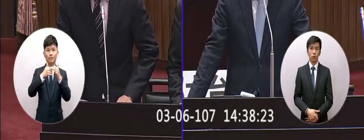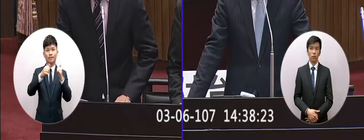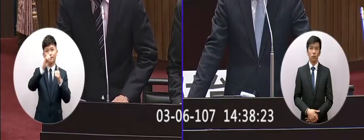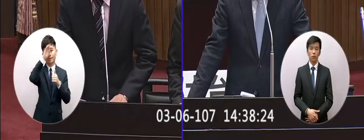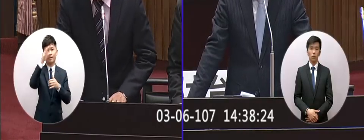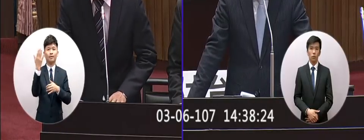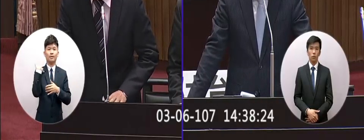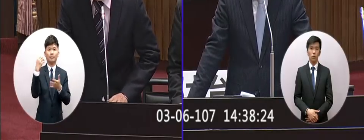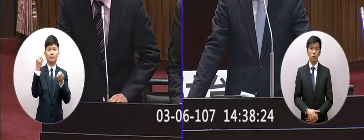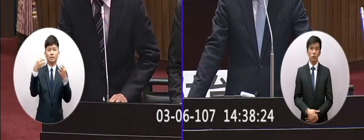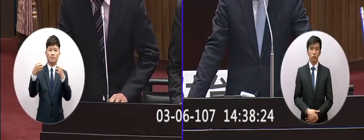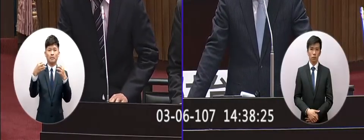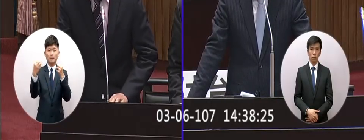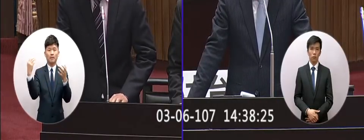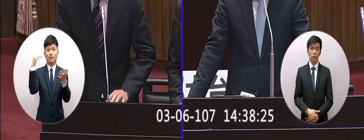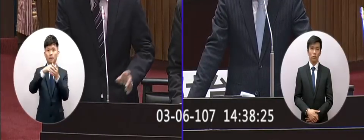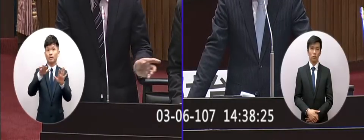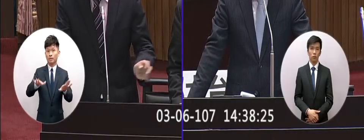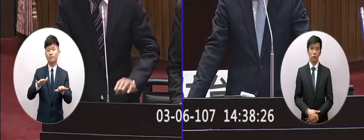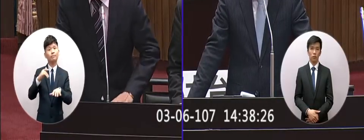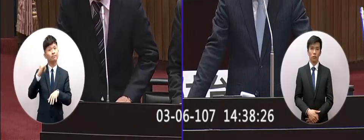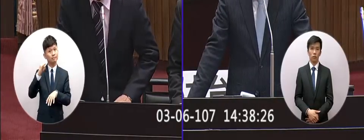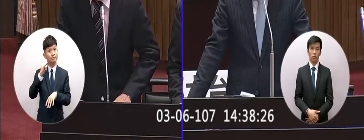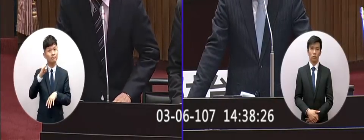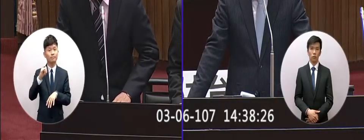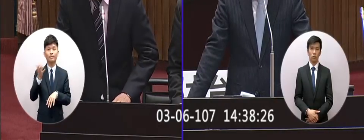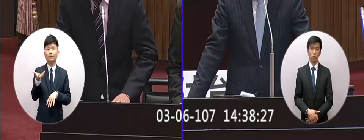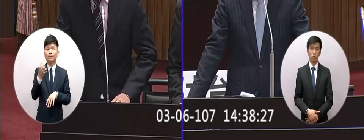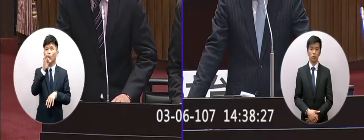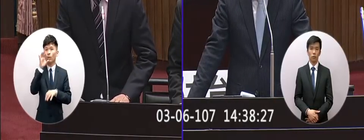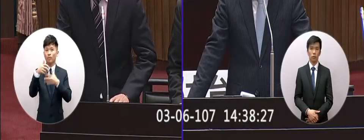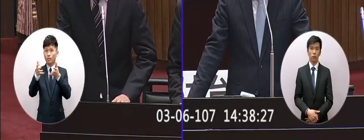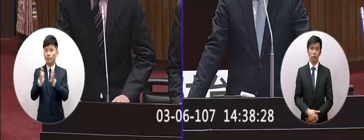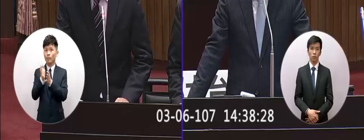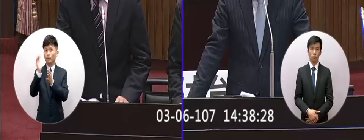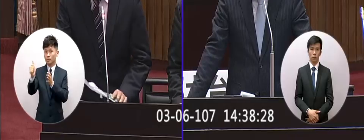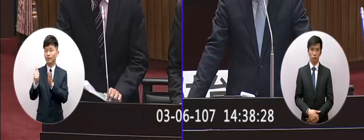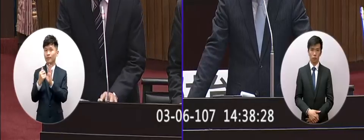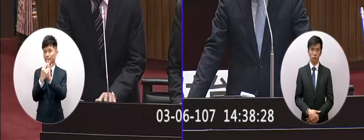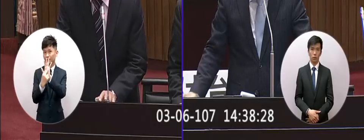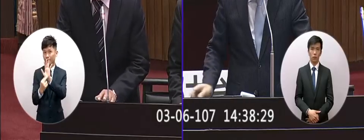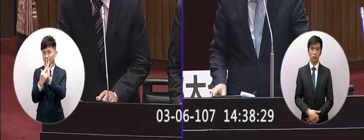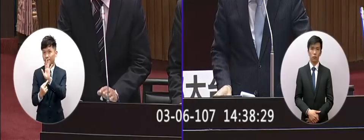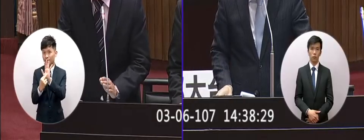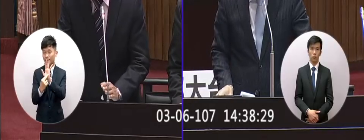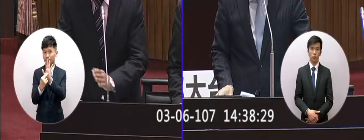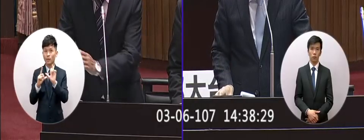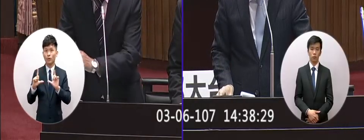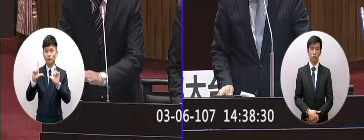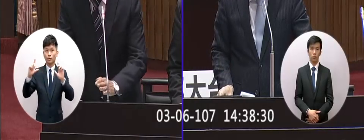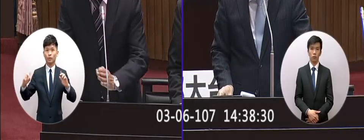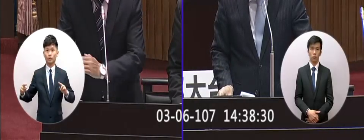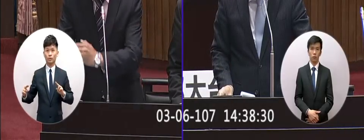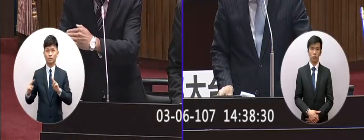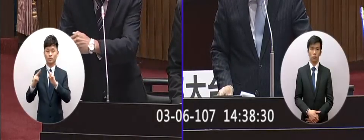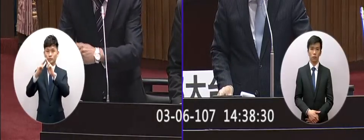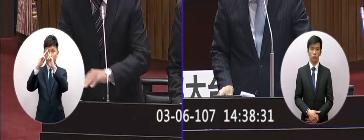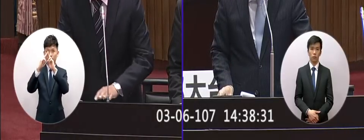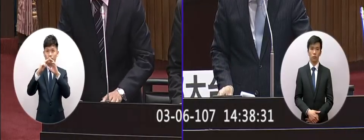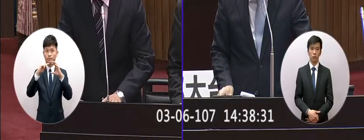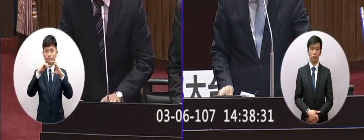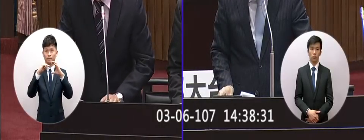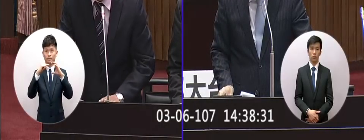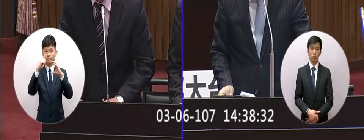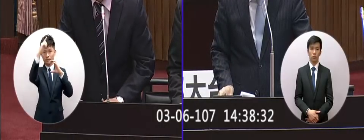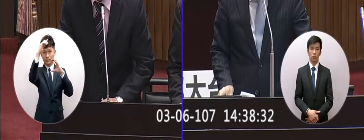现在， 没有错， 它也有非常好的结果。 当然， 从我们刚吴部长讲的，在整个东经27度30分跟